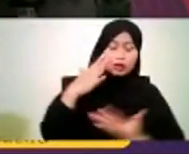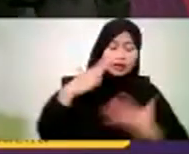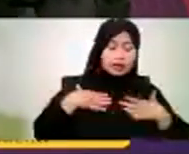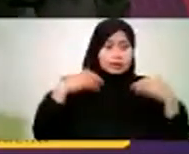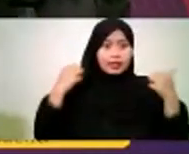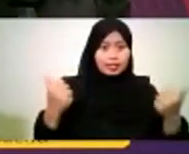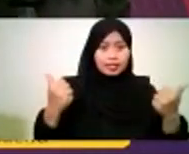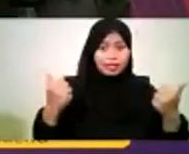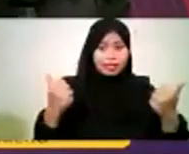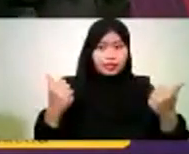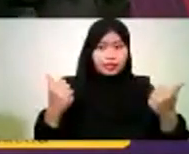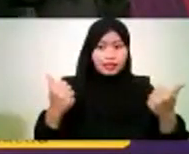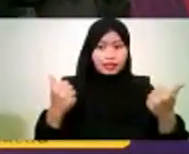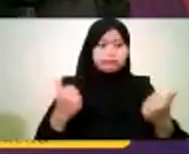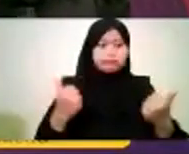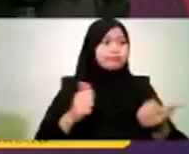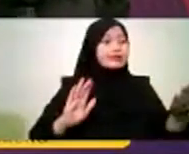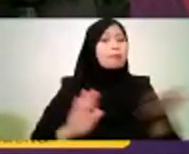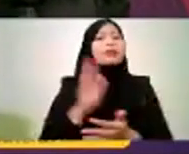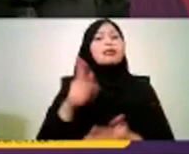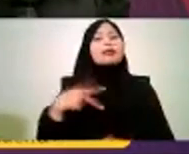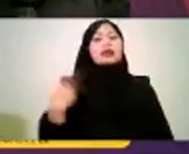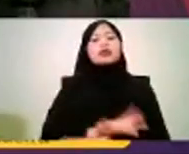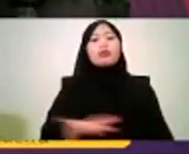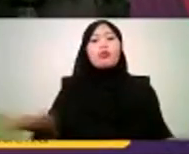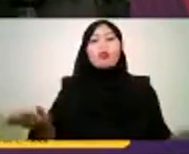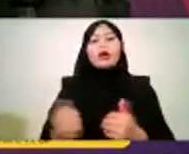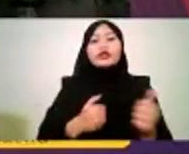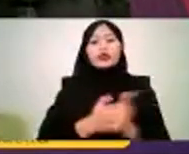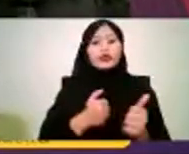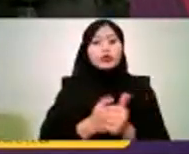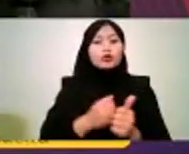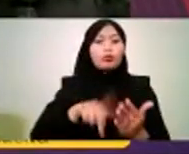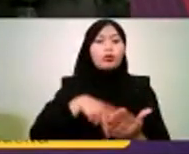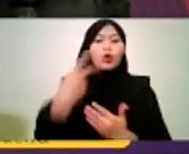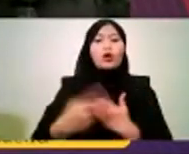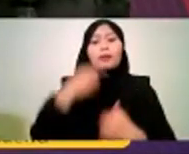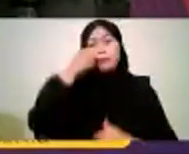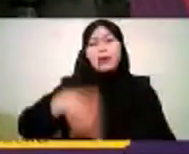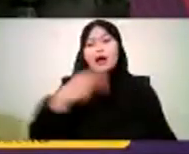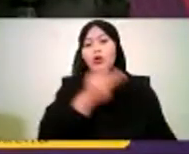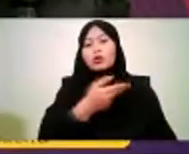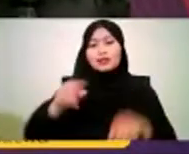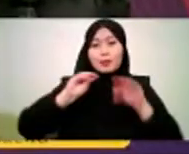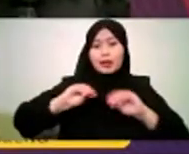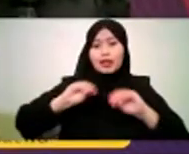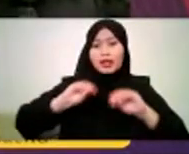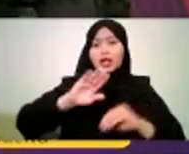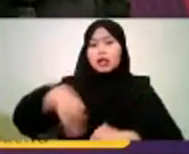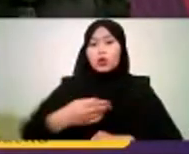dan juga kesempatan bagi kita semuanya untuk mengikuti program bank in Indonesia mengajar tahun